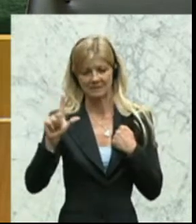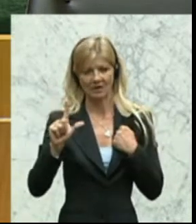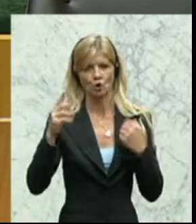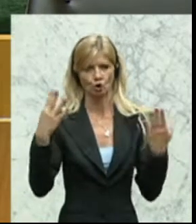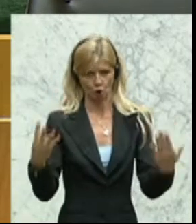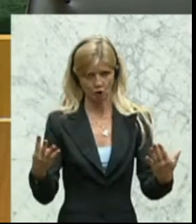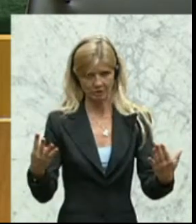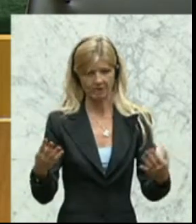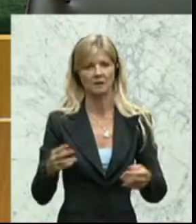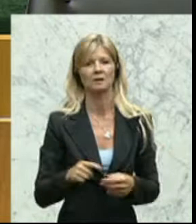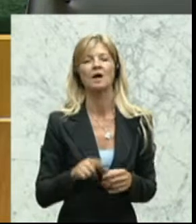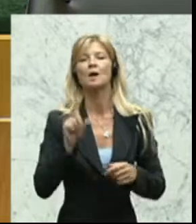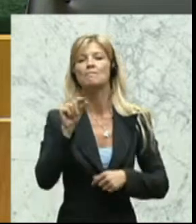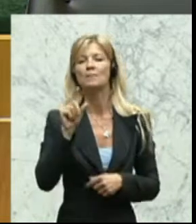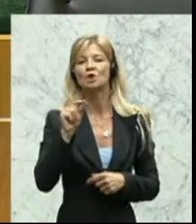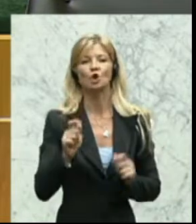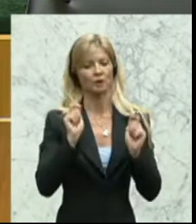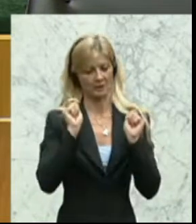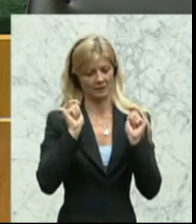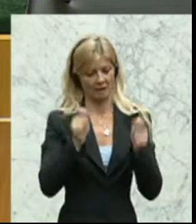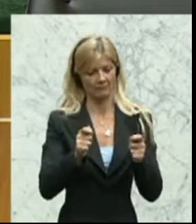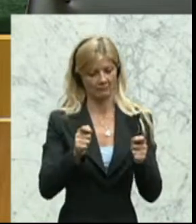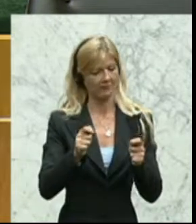Antrag ist somit nicht angenommen.